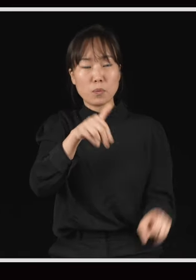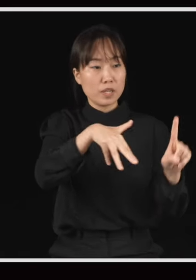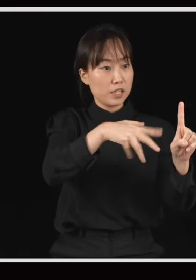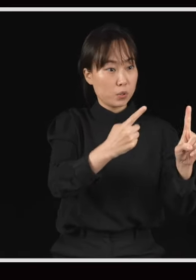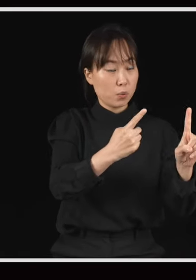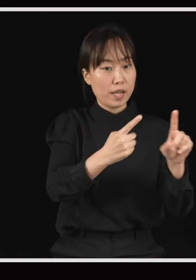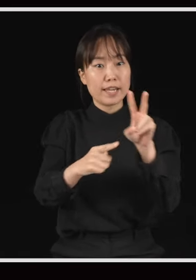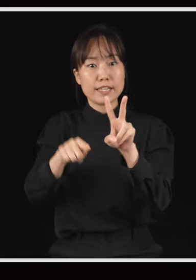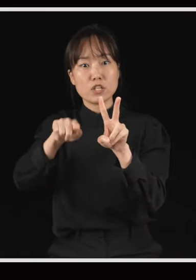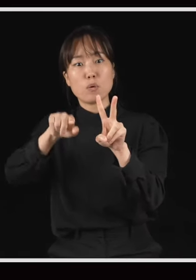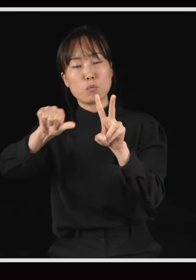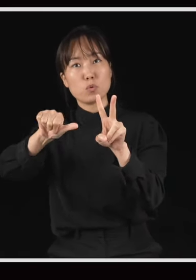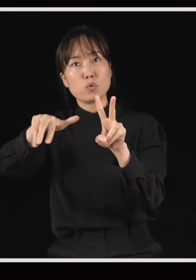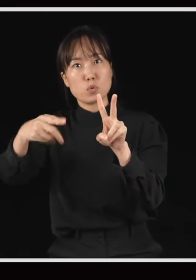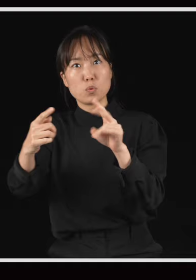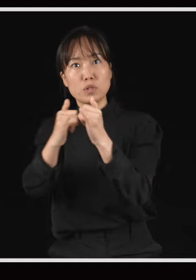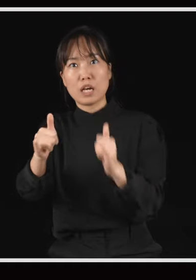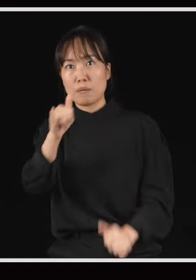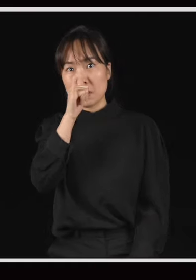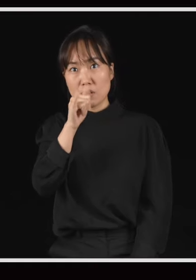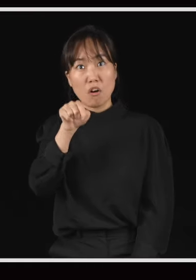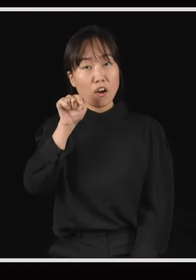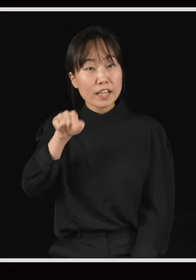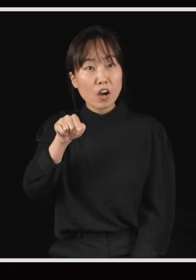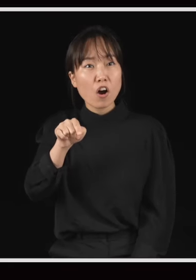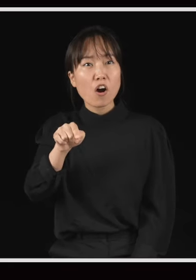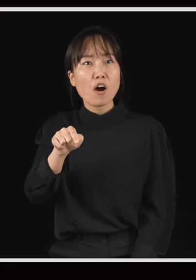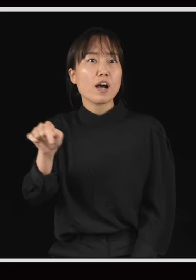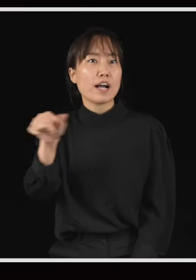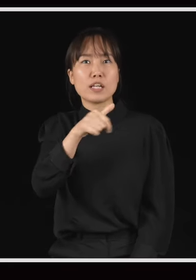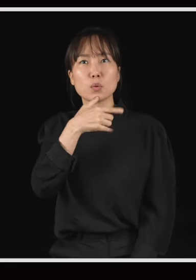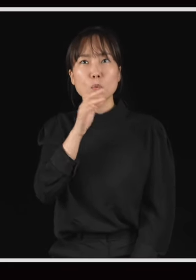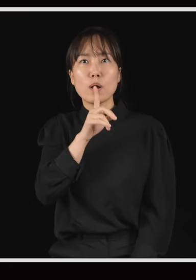분들은 2.5초씩 가는 분도 있습니다. 그런 거를 가속 노화라고